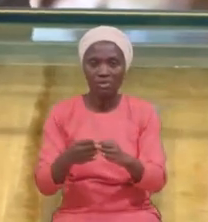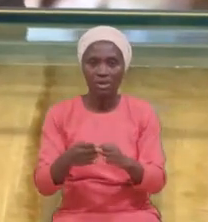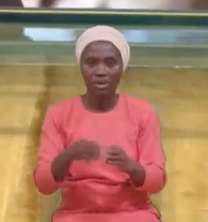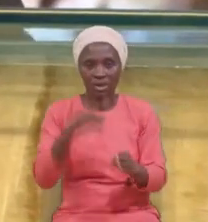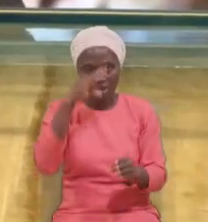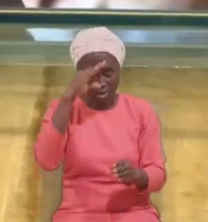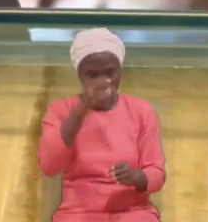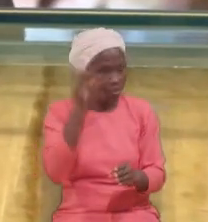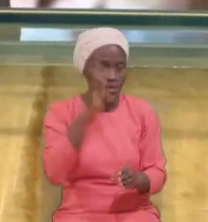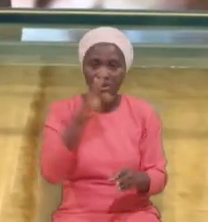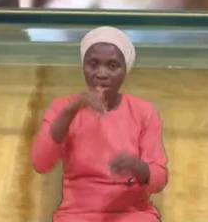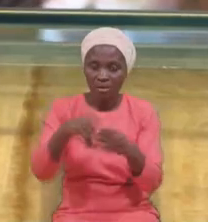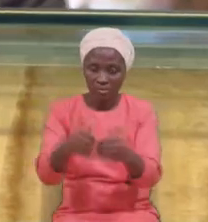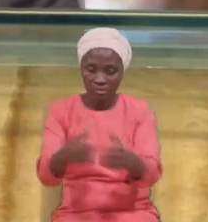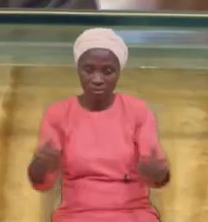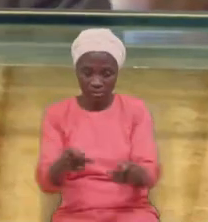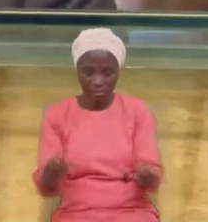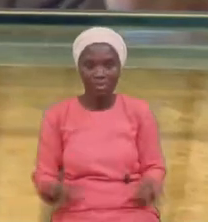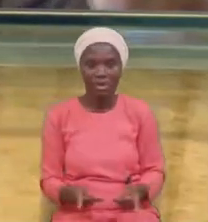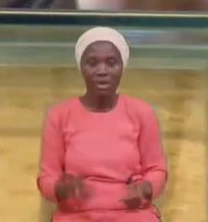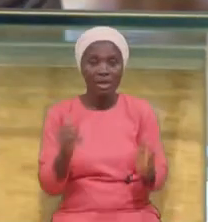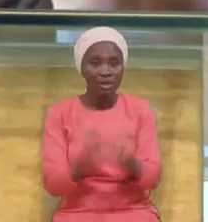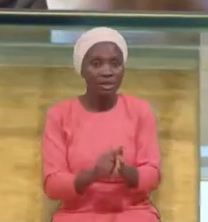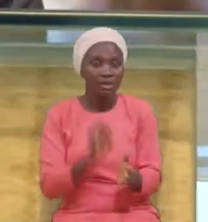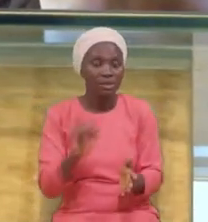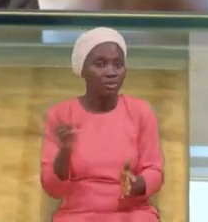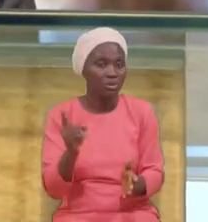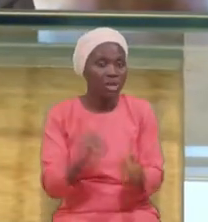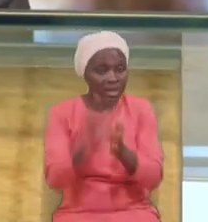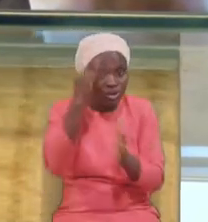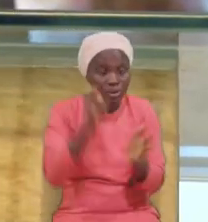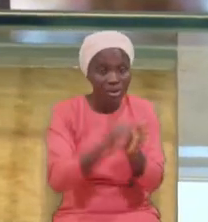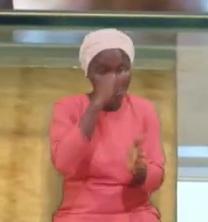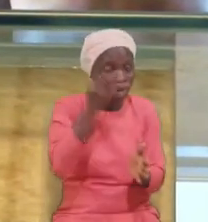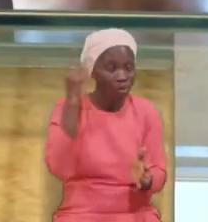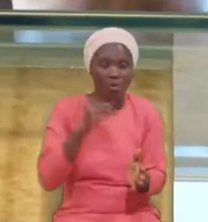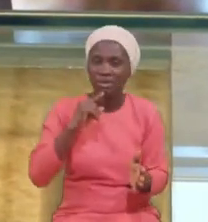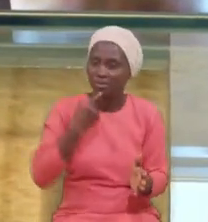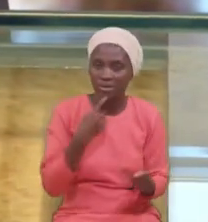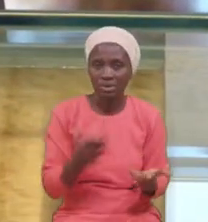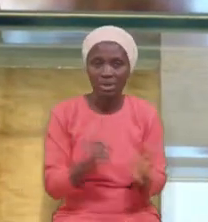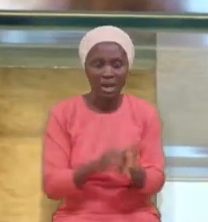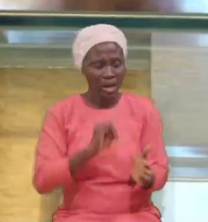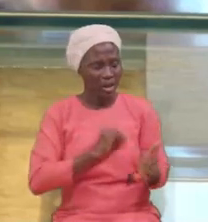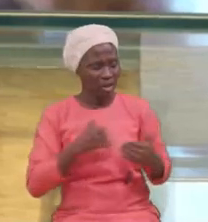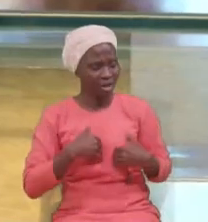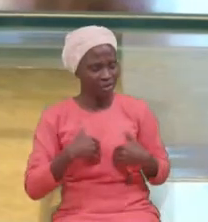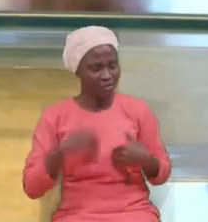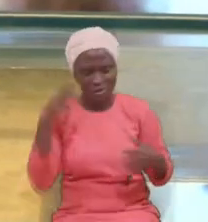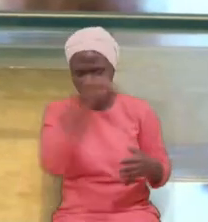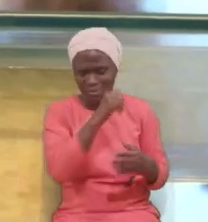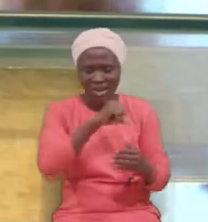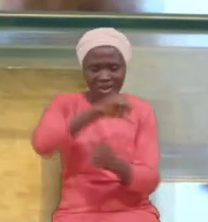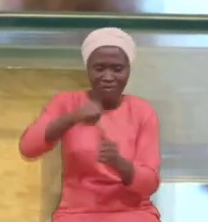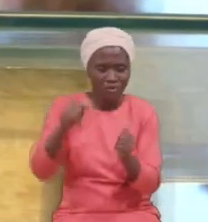communauté, il sera dans un lieu mis en quarantaine. C'est pourquoi l'homme était désespéré, que